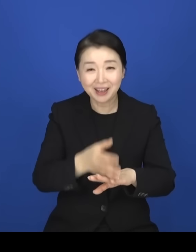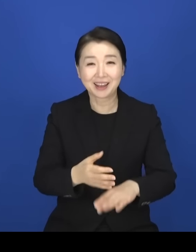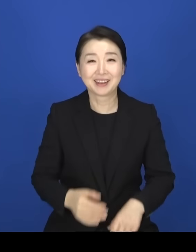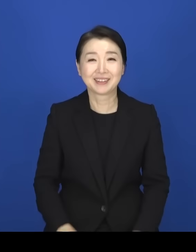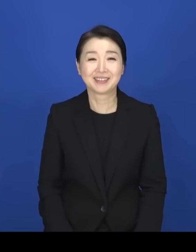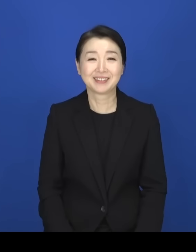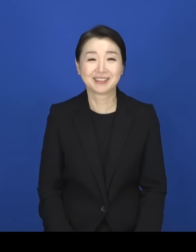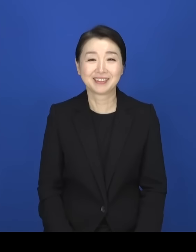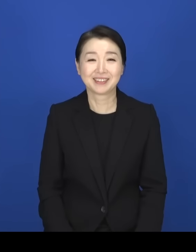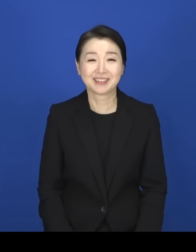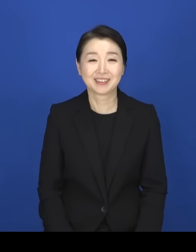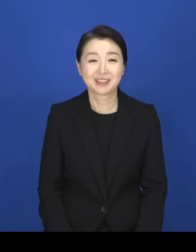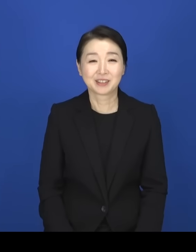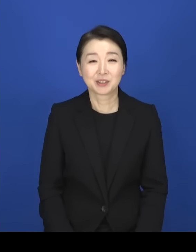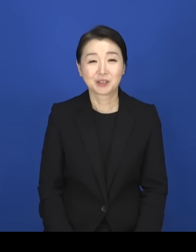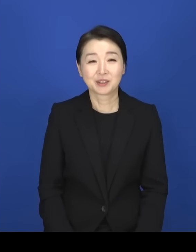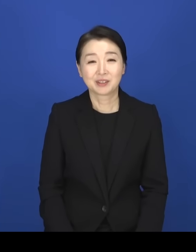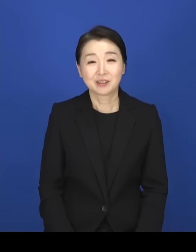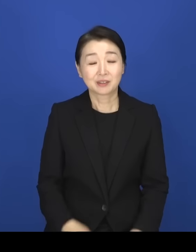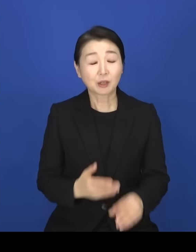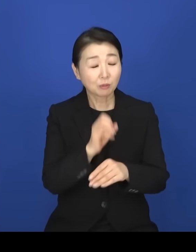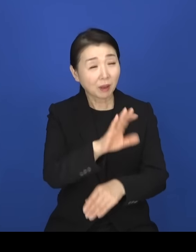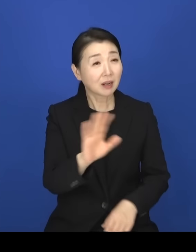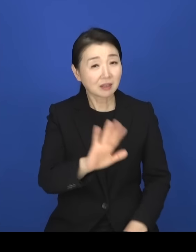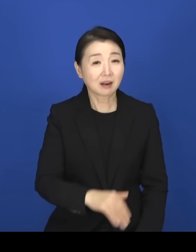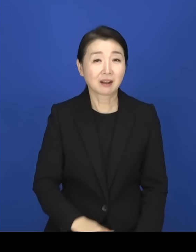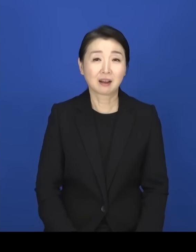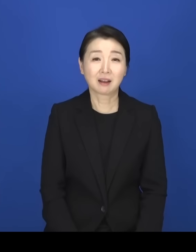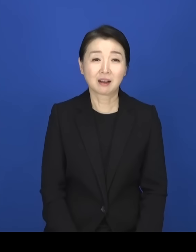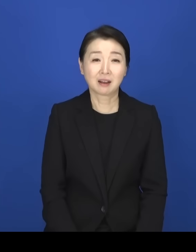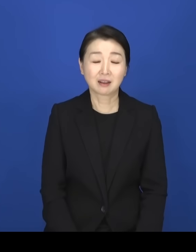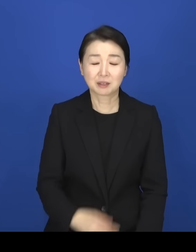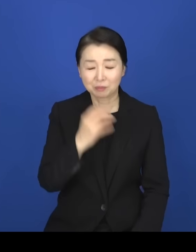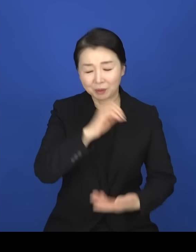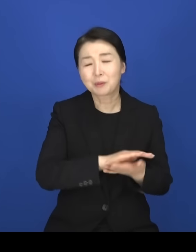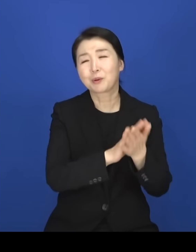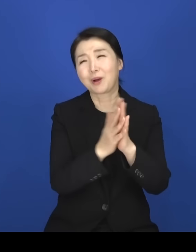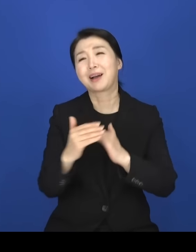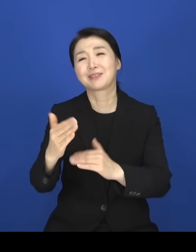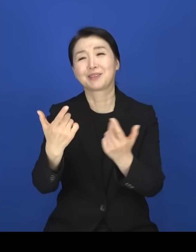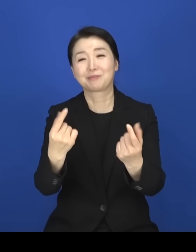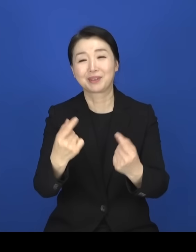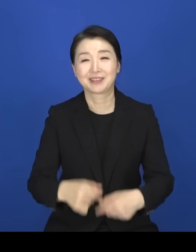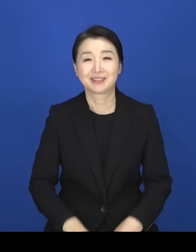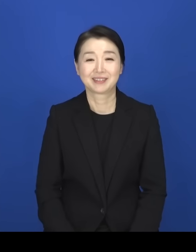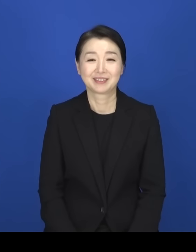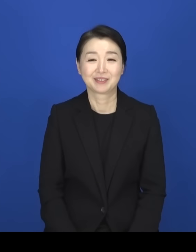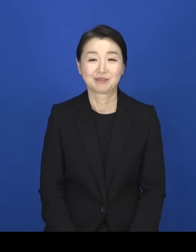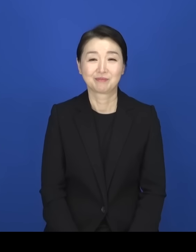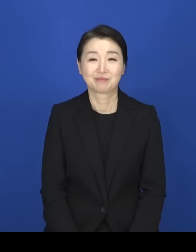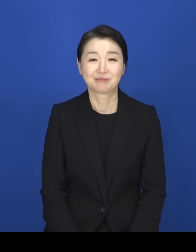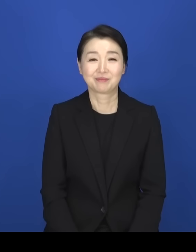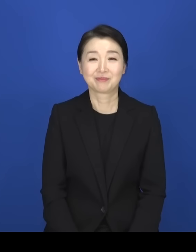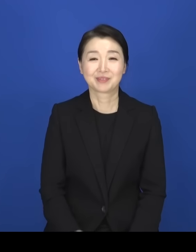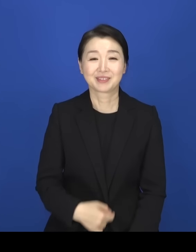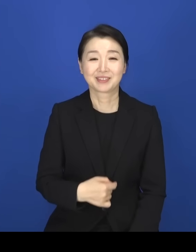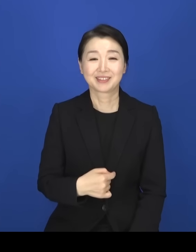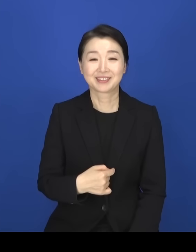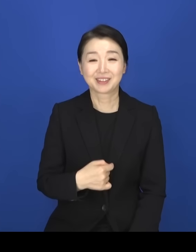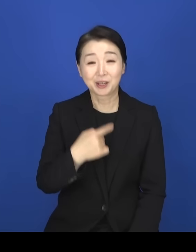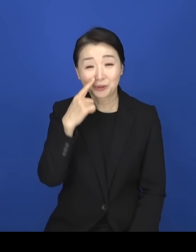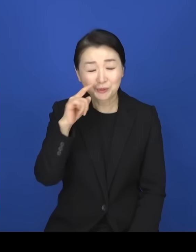좀 웬만하면 많아. 안 하고 내가 중간부터 말을 안 했어. 내가 더 성화되어가는 과정이라서 제가 저는요